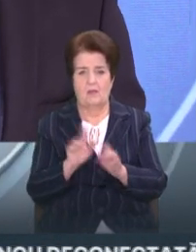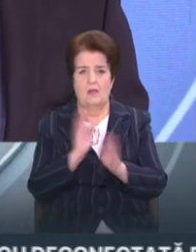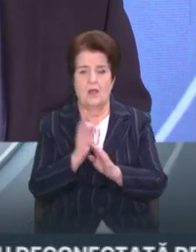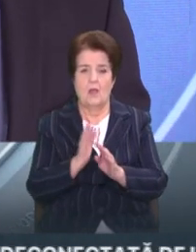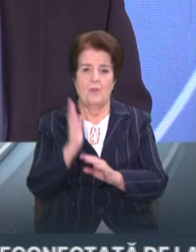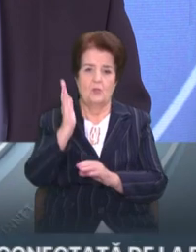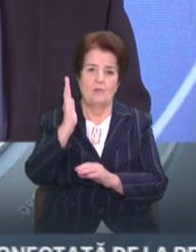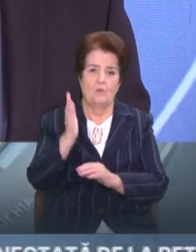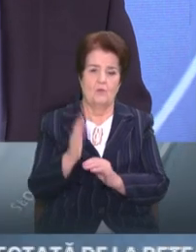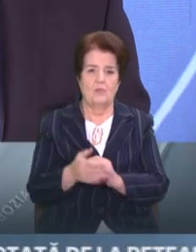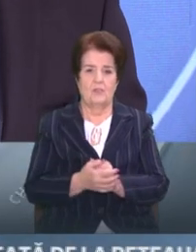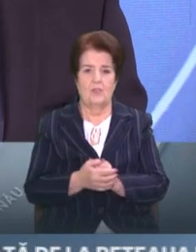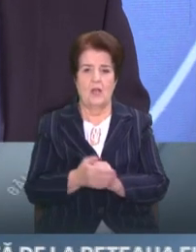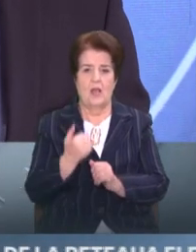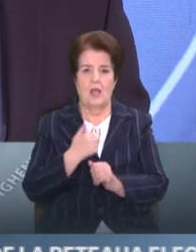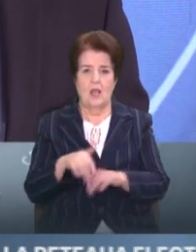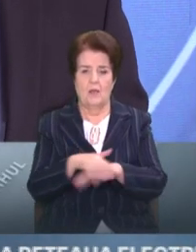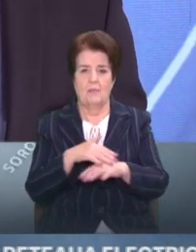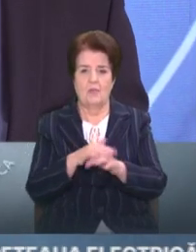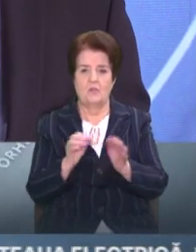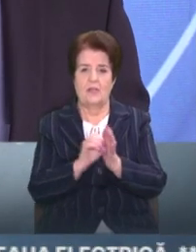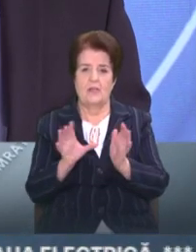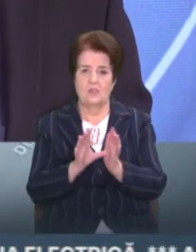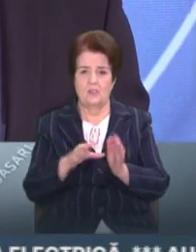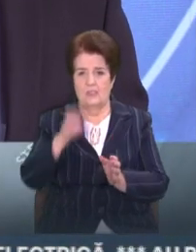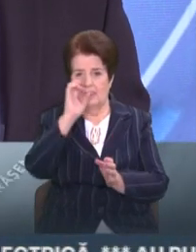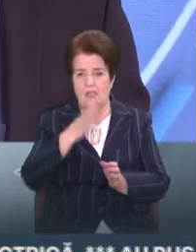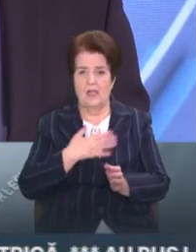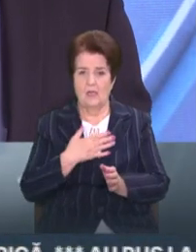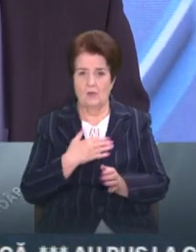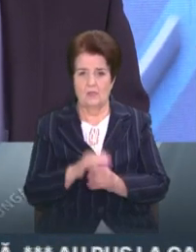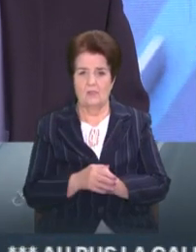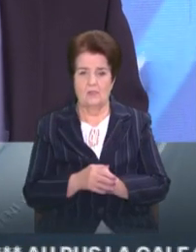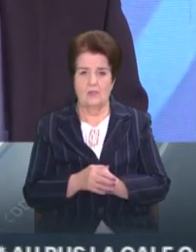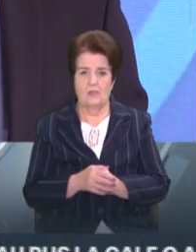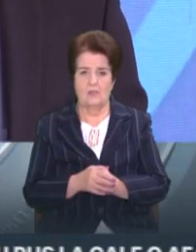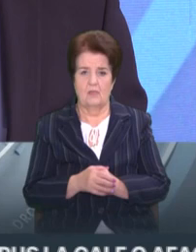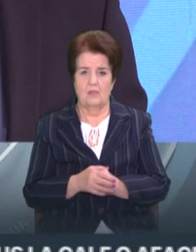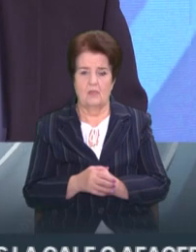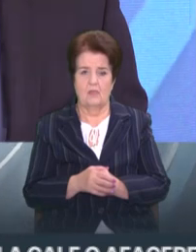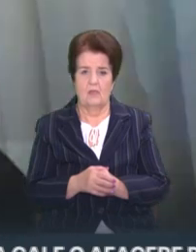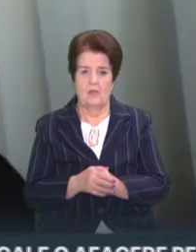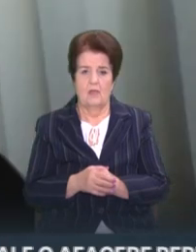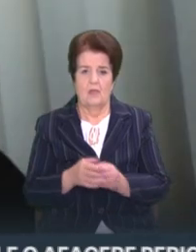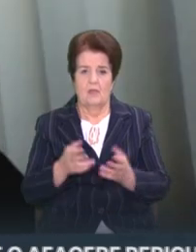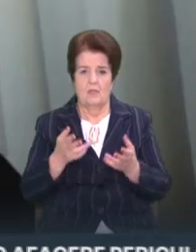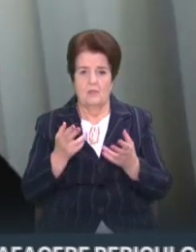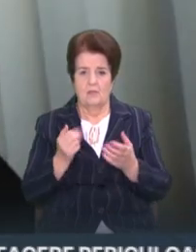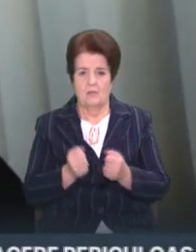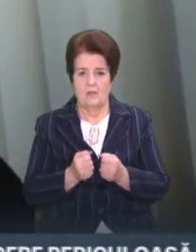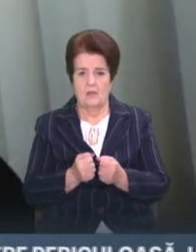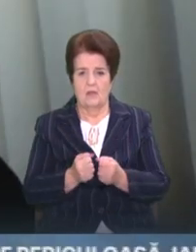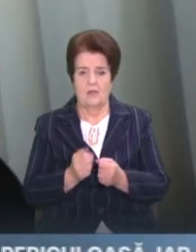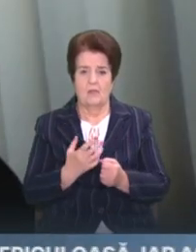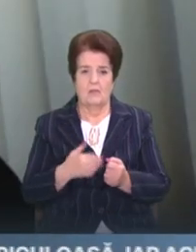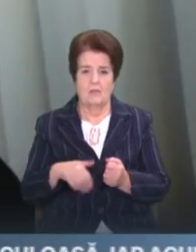de mai departe a pieței energetice din țara noastră, una de ansamblu. Da, cu părere de rău, este foarte complicat să